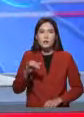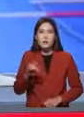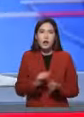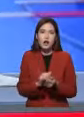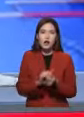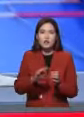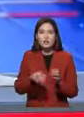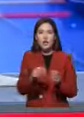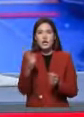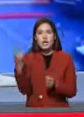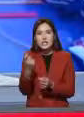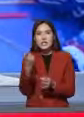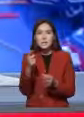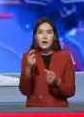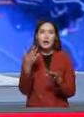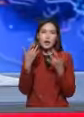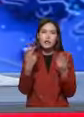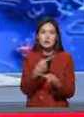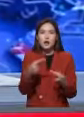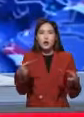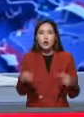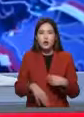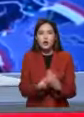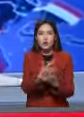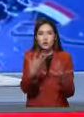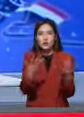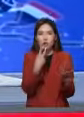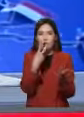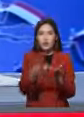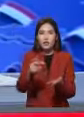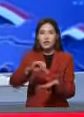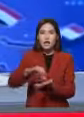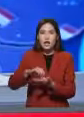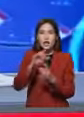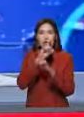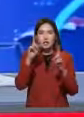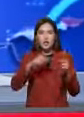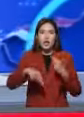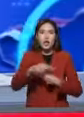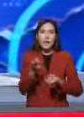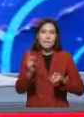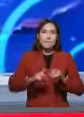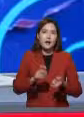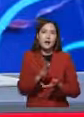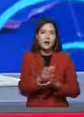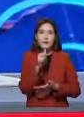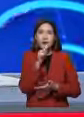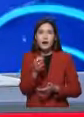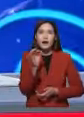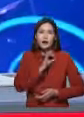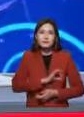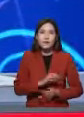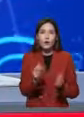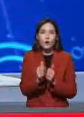химия, косметика сынды заттарының жаңа түрлерін ұсынды. Көрмеде қатысушылар өзара іскерлік байланыс орнатуға, тәжірибе алмасуға және